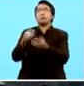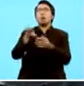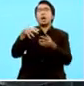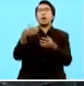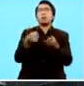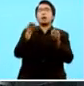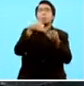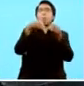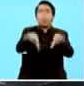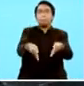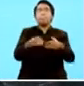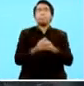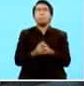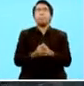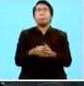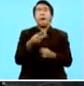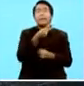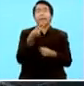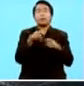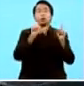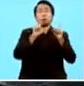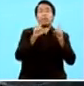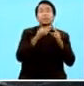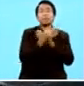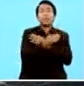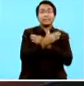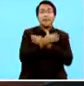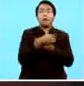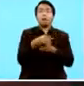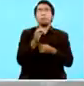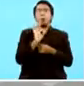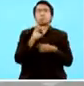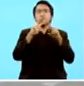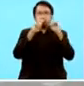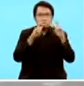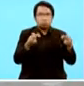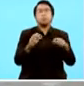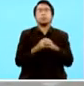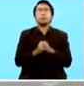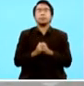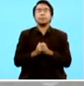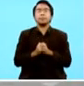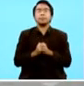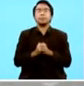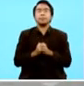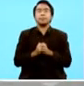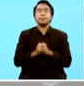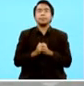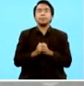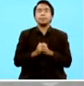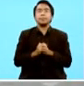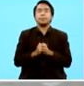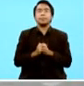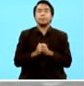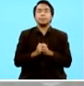terdapat sekitar 17 jenazah yang saat ini masih terus dilakukan identifikasi oleh tim DVI Rumah Sakit Polri Kramat Jati.